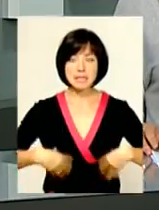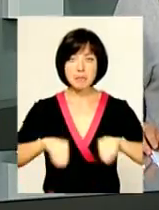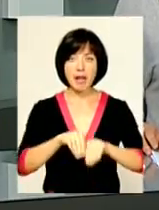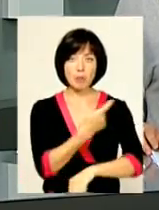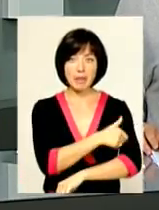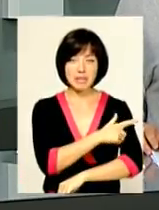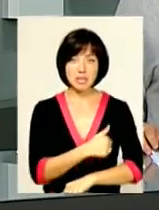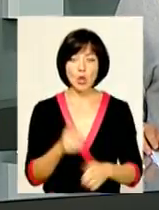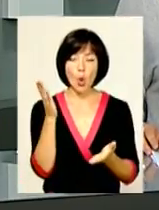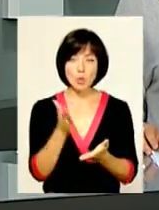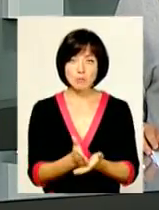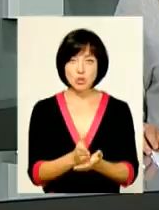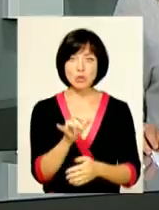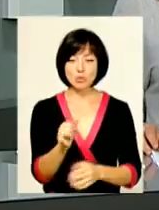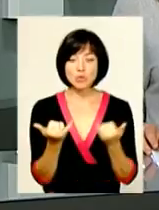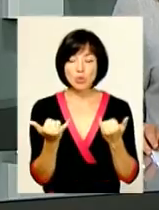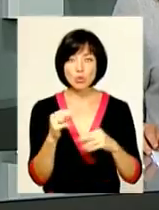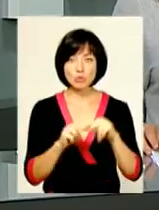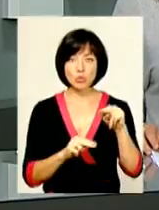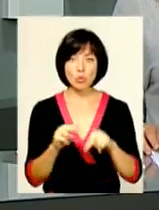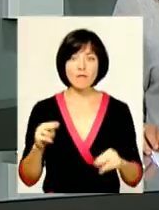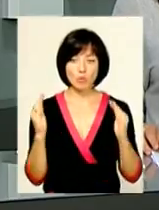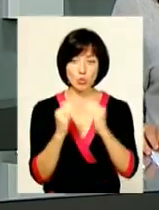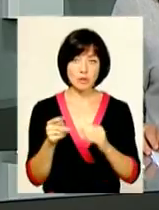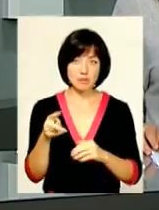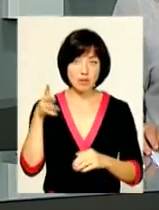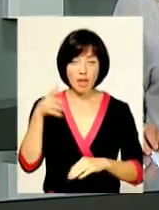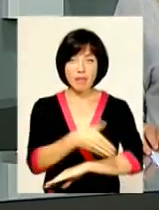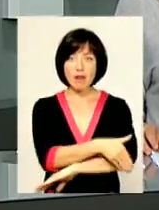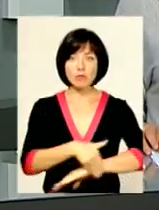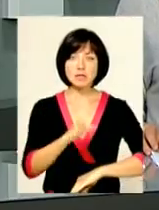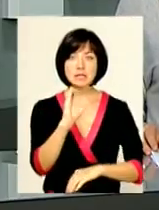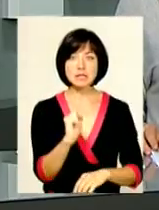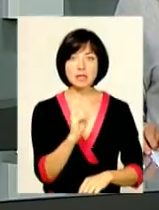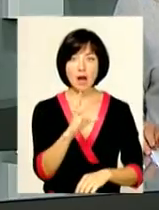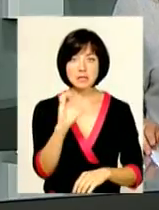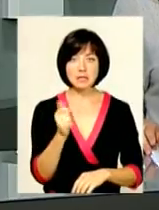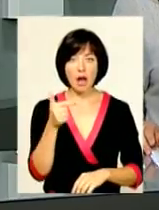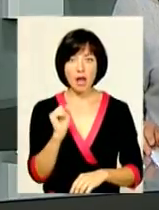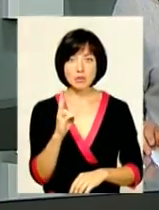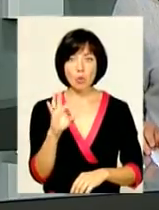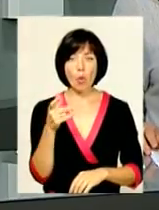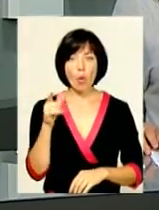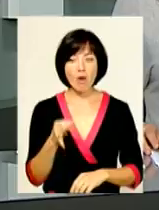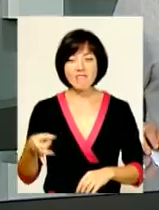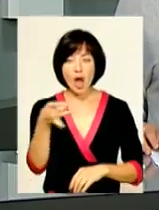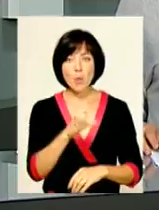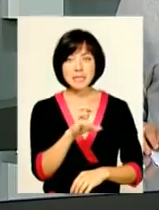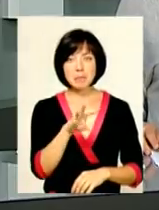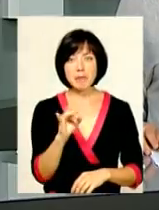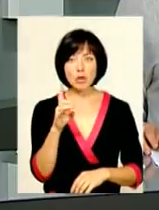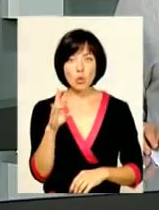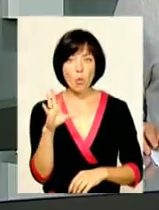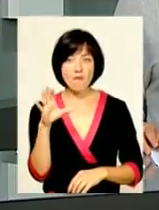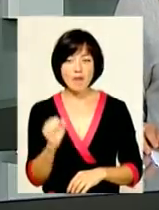медицини. Вона розміщується у щойно збудованій багатоповерхівці на вулиці Саксаганського у мікрорайоні Смірнова. Приміщення